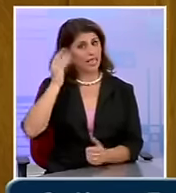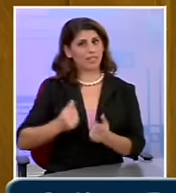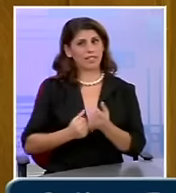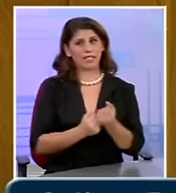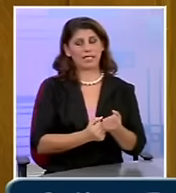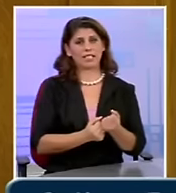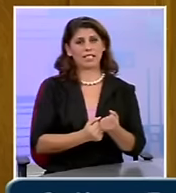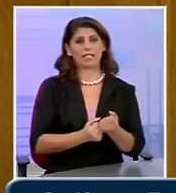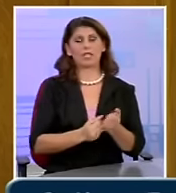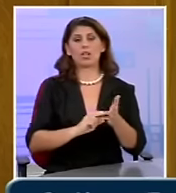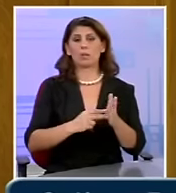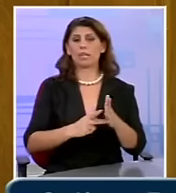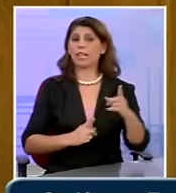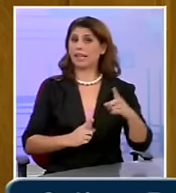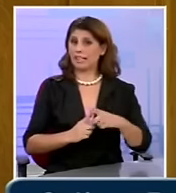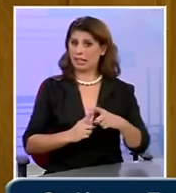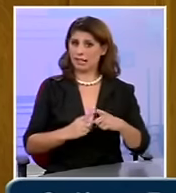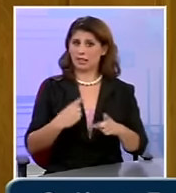οικονομικά και τεχνικά την Ελλάδα